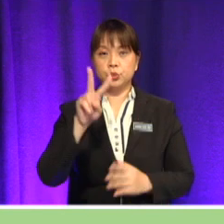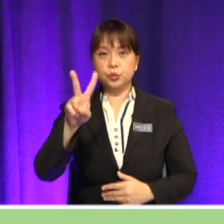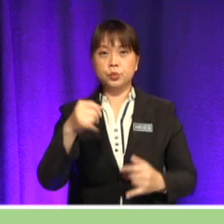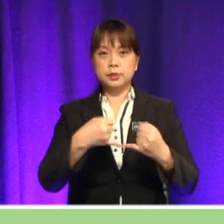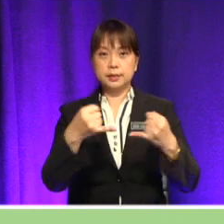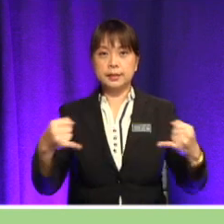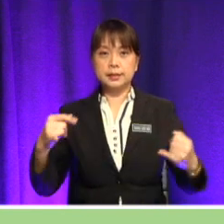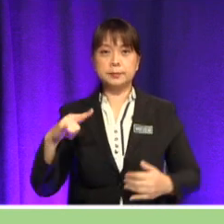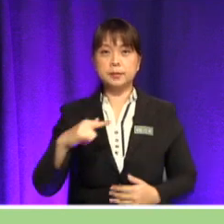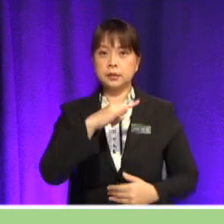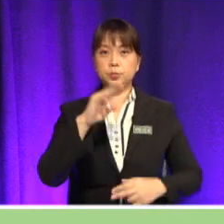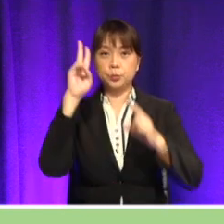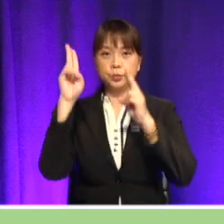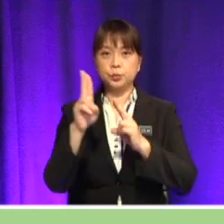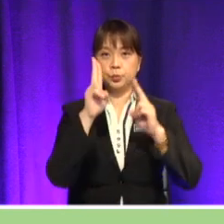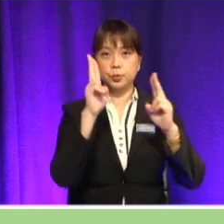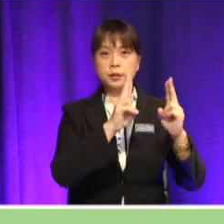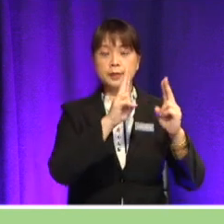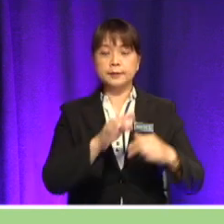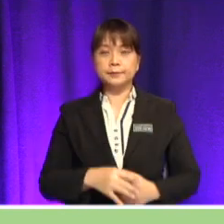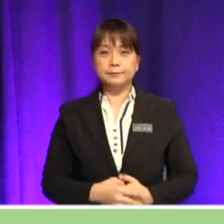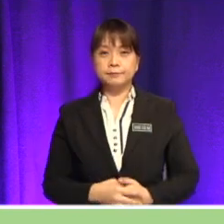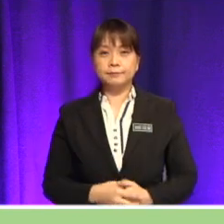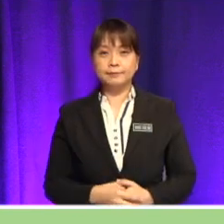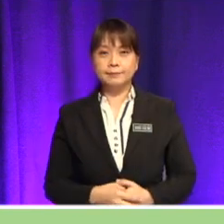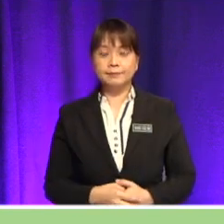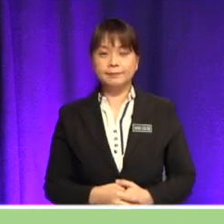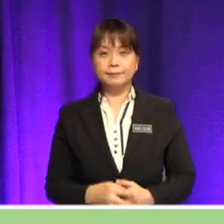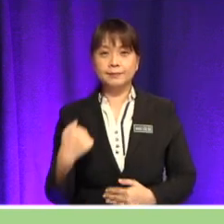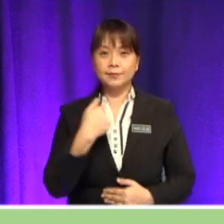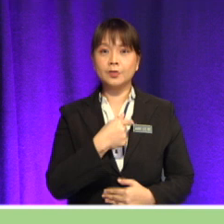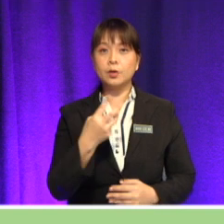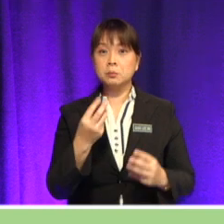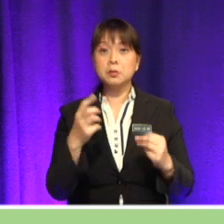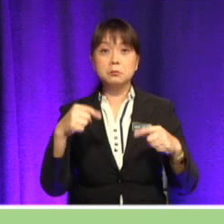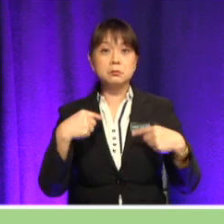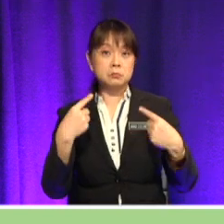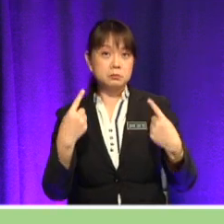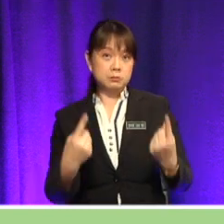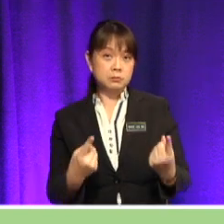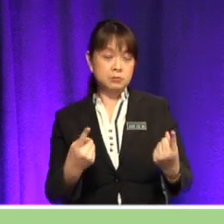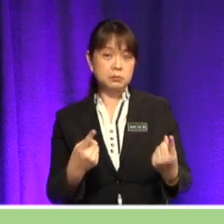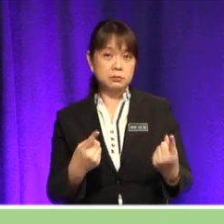nih bayangkan nih kita tidak pergi angkasa depan